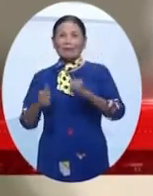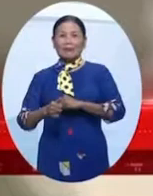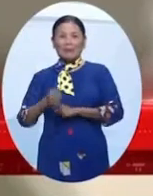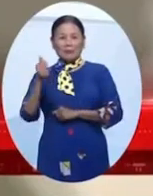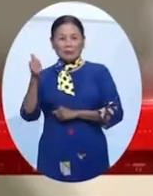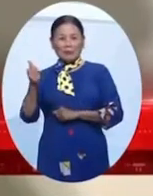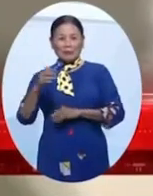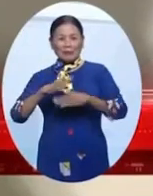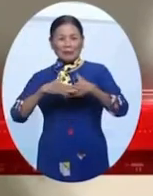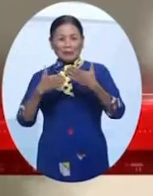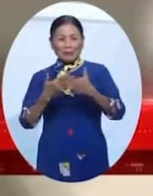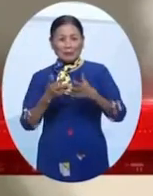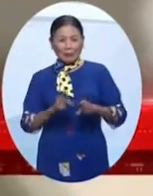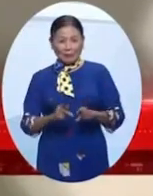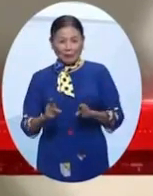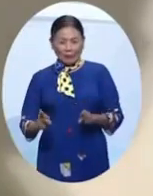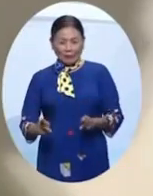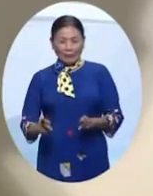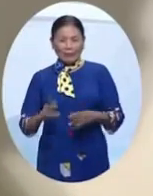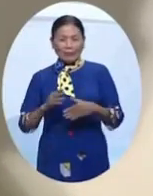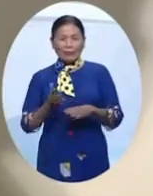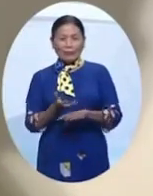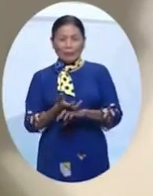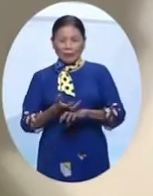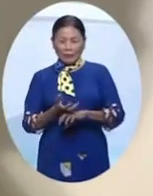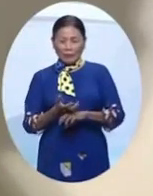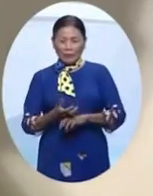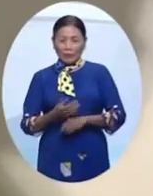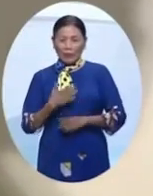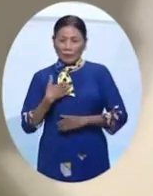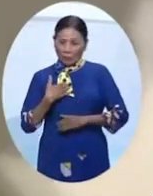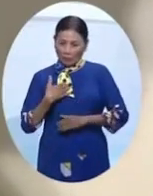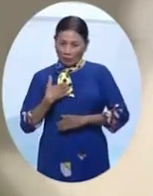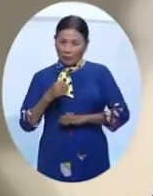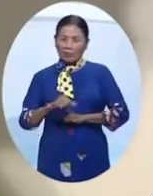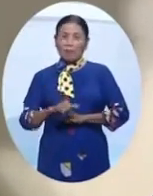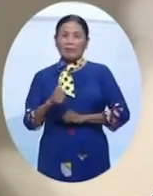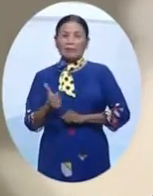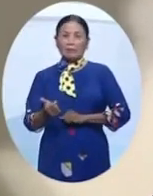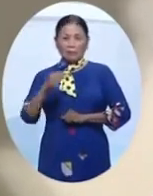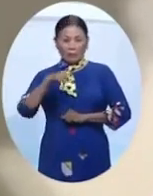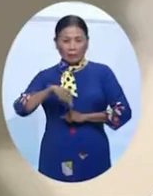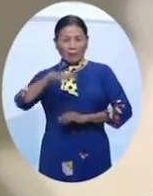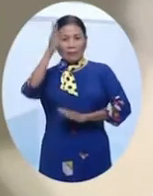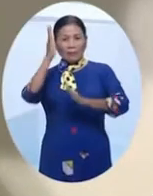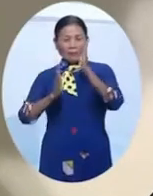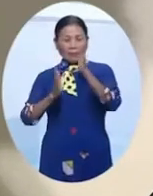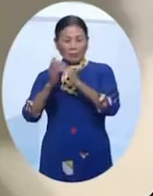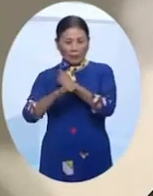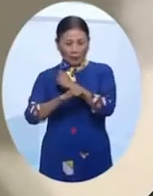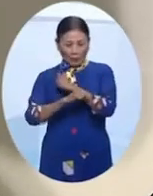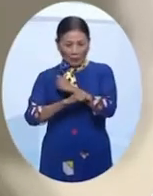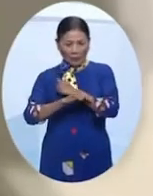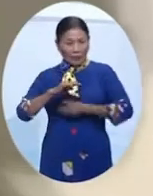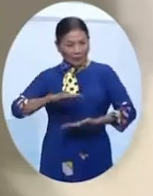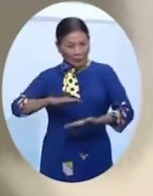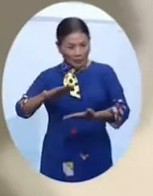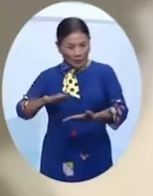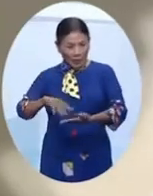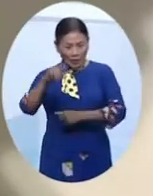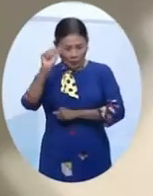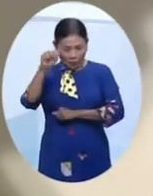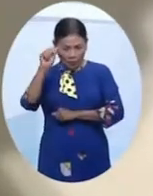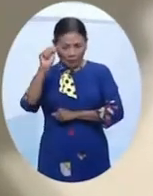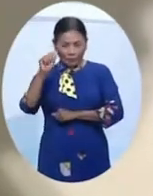kinh tế cho một cái quốc gia. Vì vậy mà tôi đánh giá rất là cao việc thành phố Hồ Chí Minh đưa ra giải thưởng, bởi vì đó là đúng cái xu thế